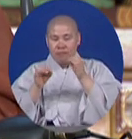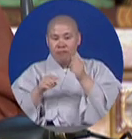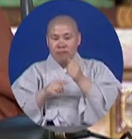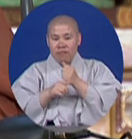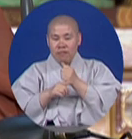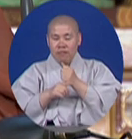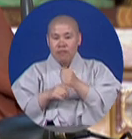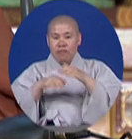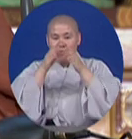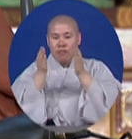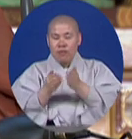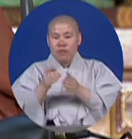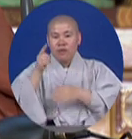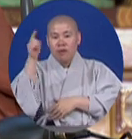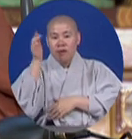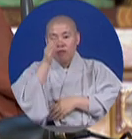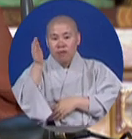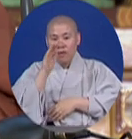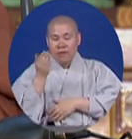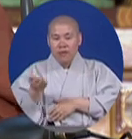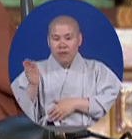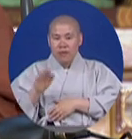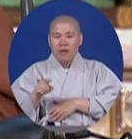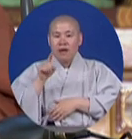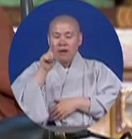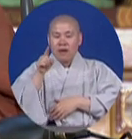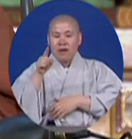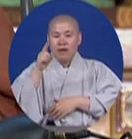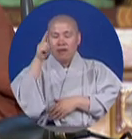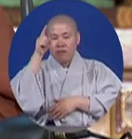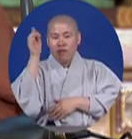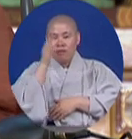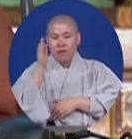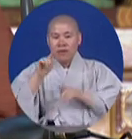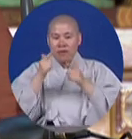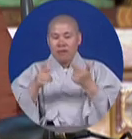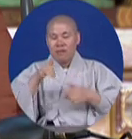다 공한데 하나 공하지 않은 게 있거든요.